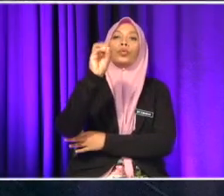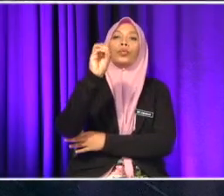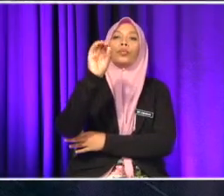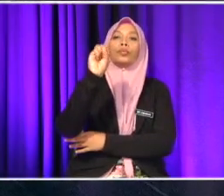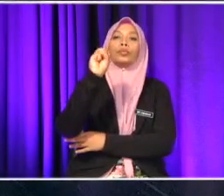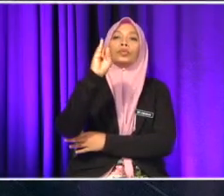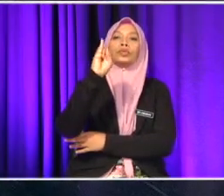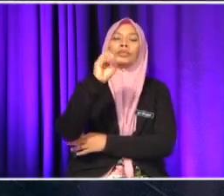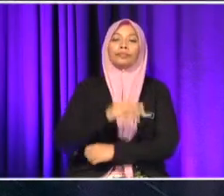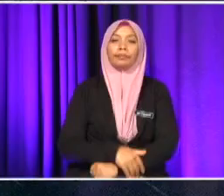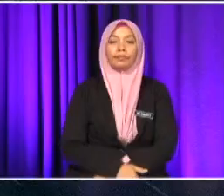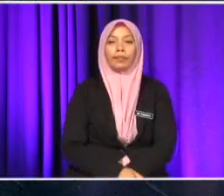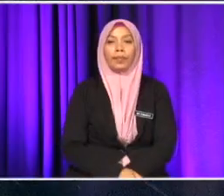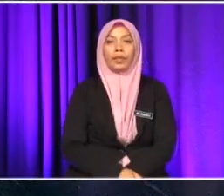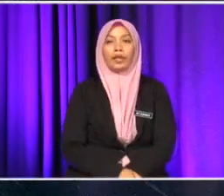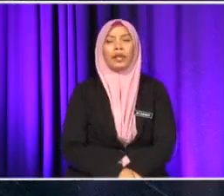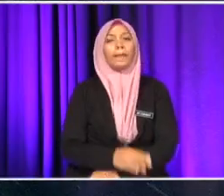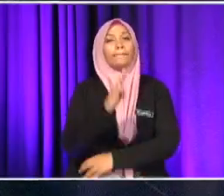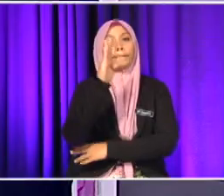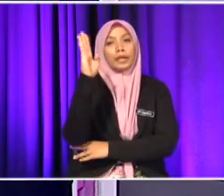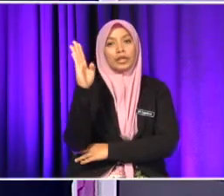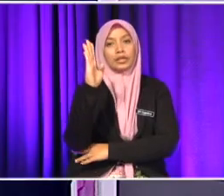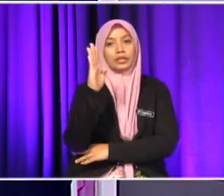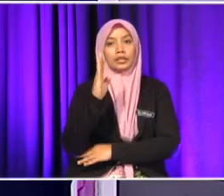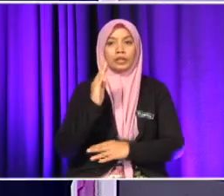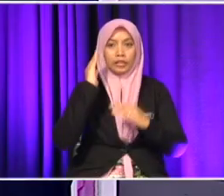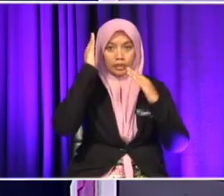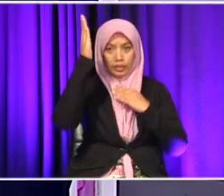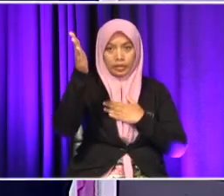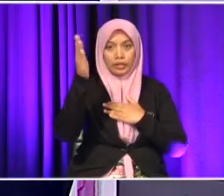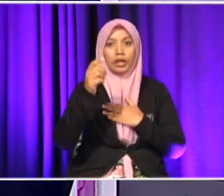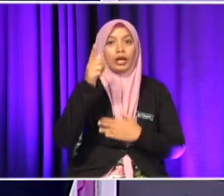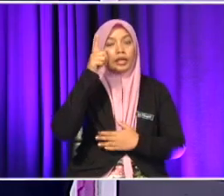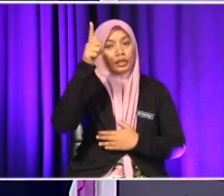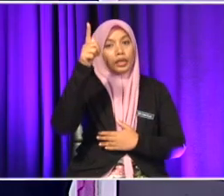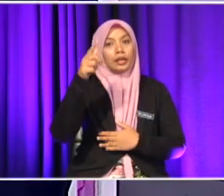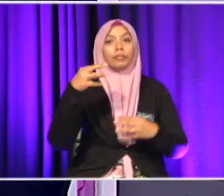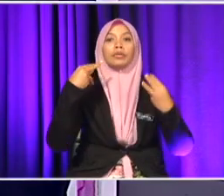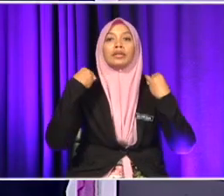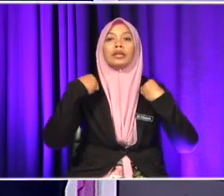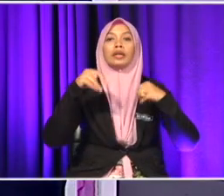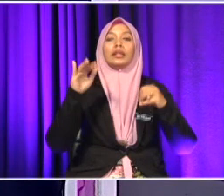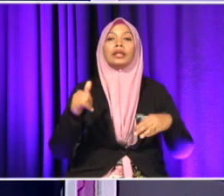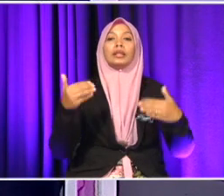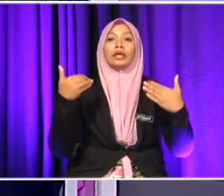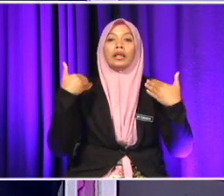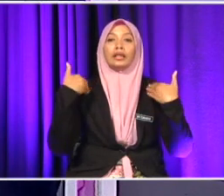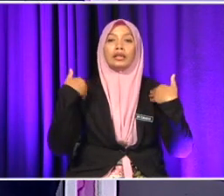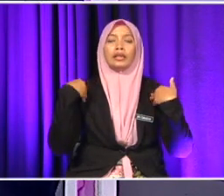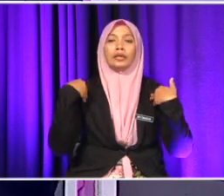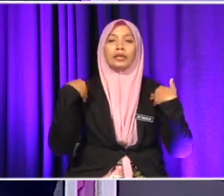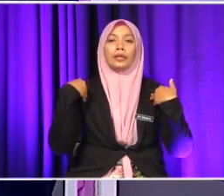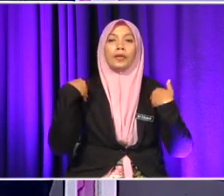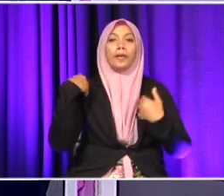saja Akbar promosi Biasanya kalau kita lihat eee penyedap-penjaganya Aduh mereka menggunakan promosi melalui